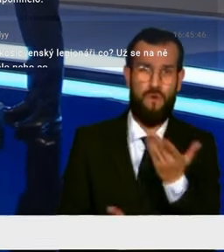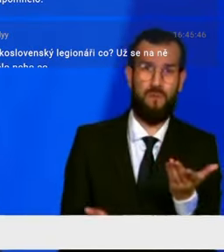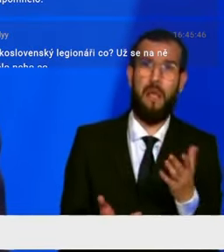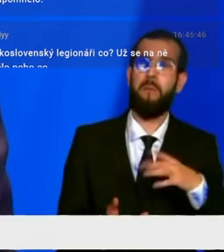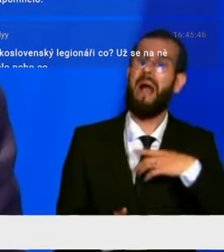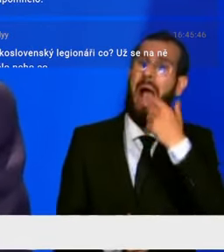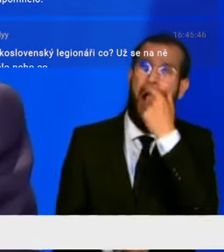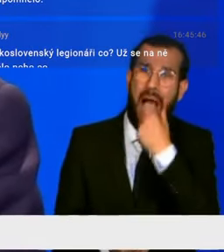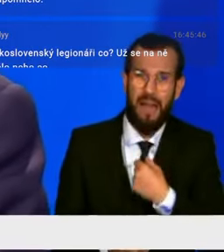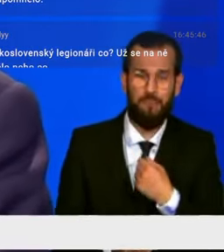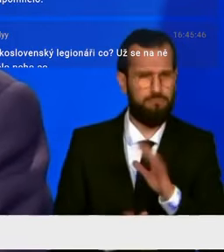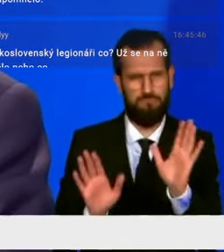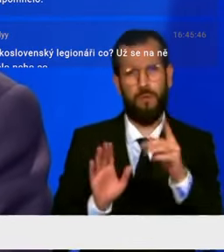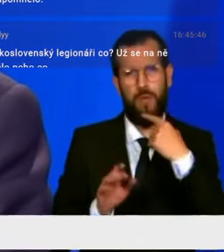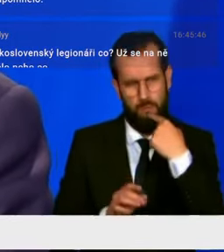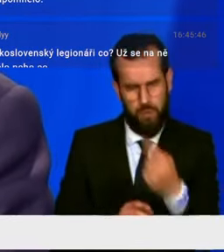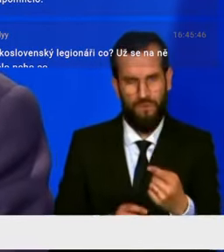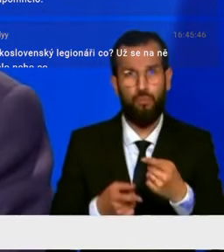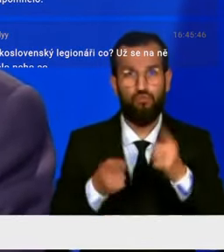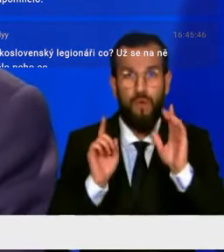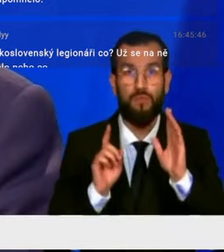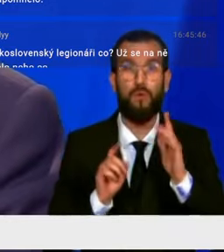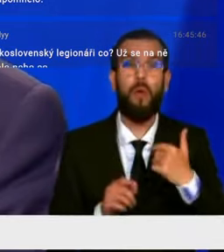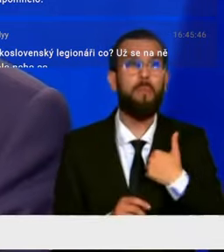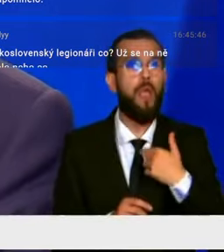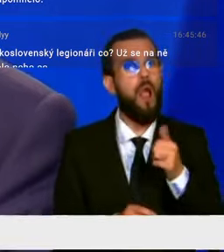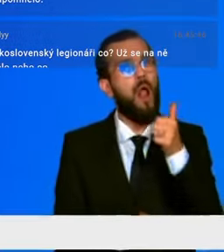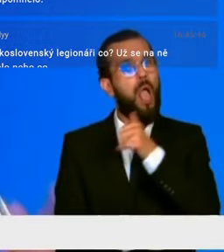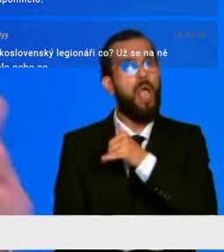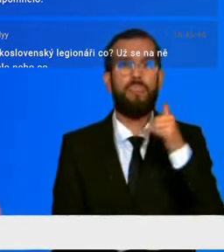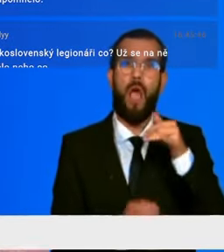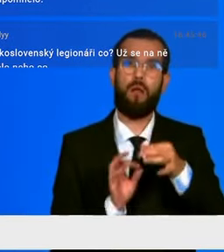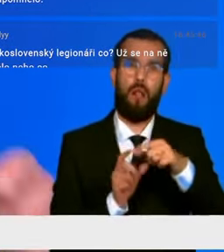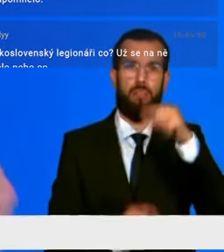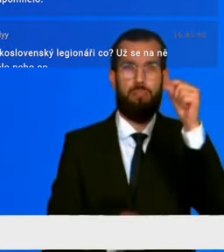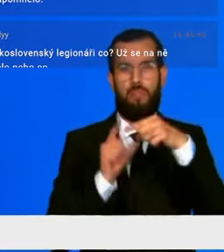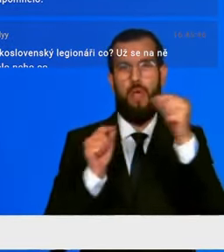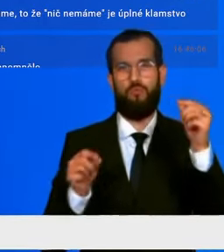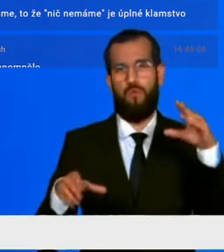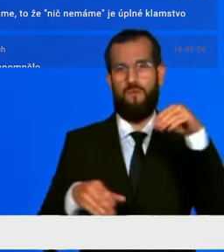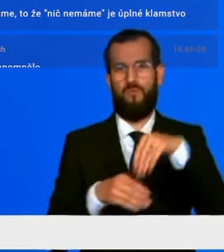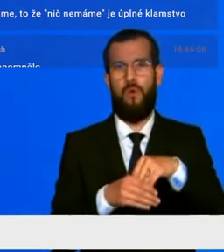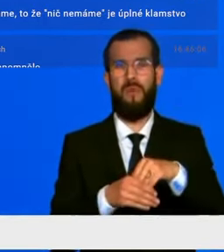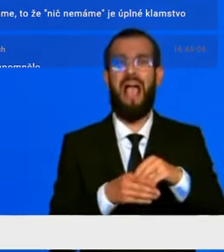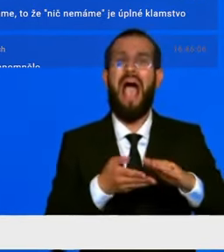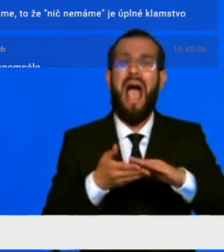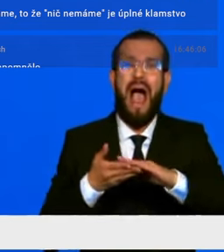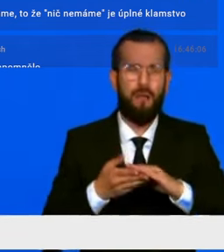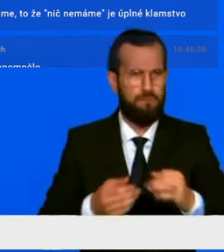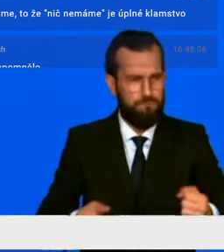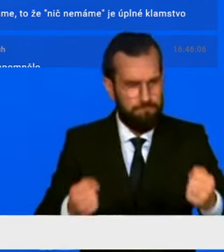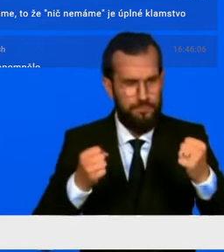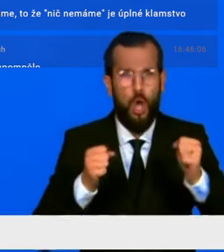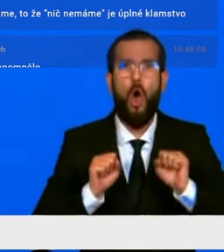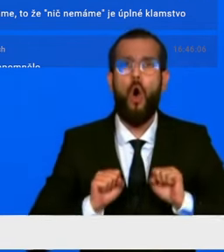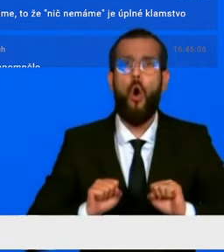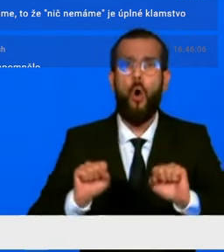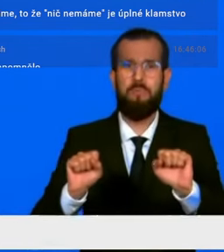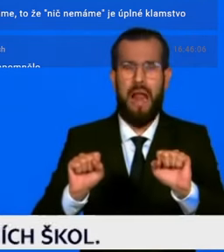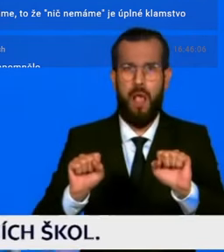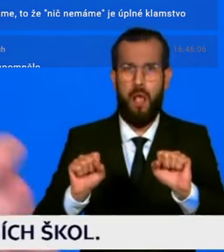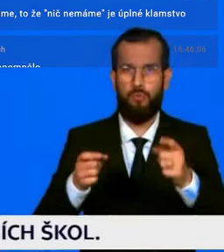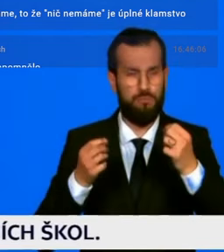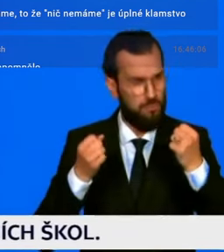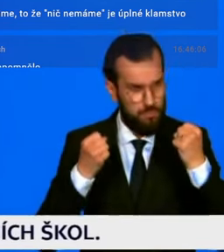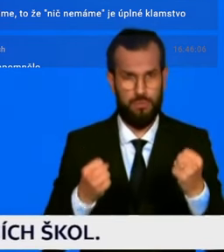harabina Ja chcem povedať Slovensko nie je Čierný pasažier v NATO aliancia je najlepšia obranná obranná organizácia ktorú